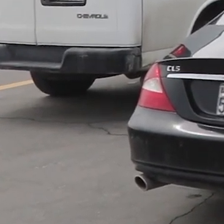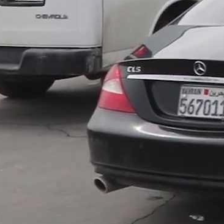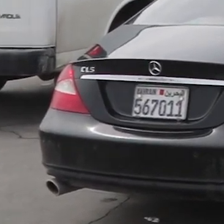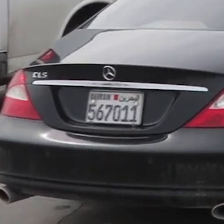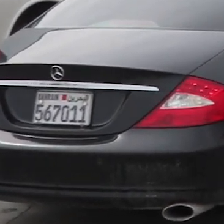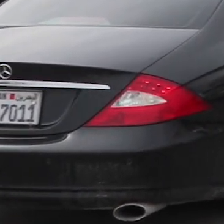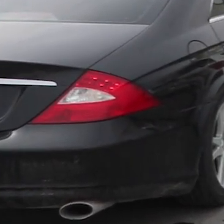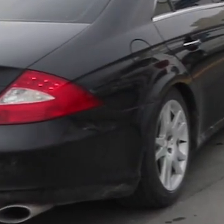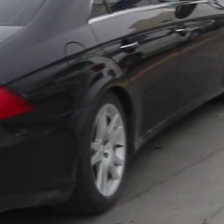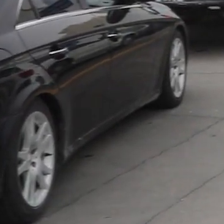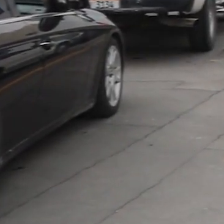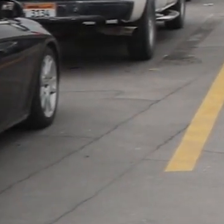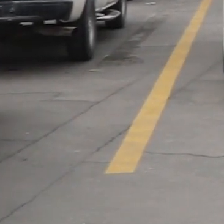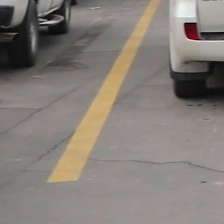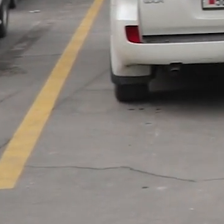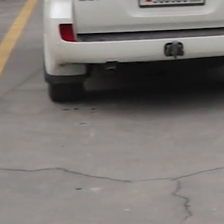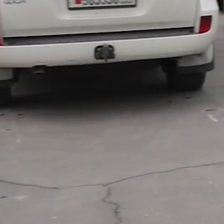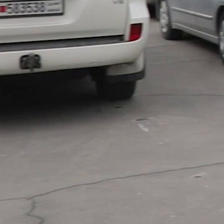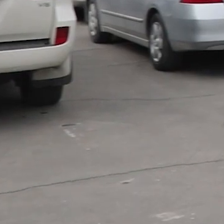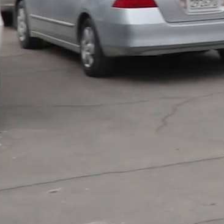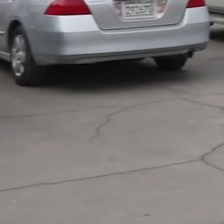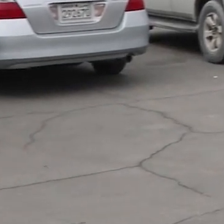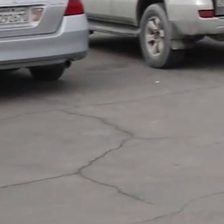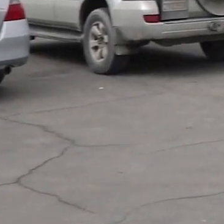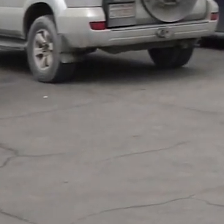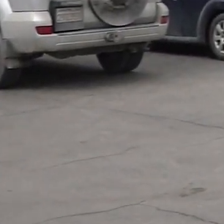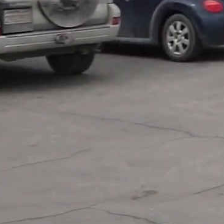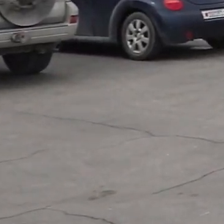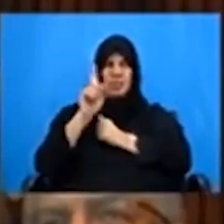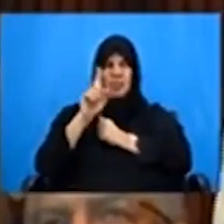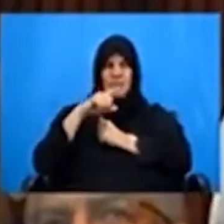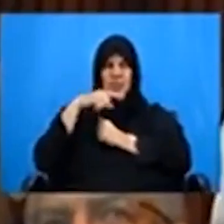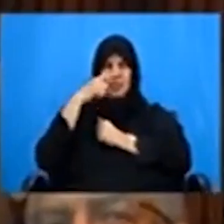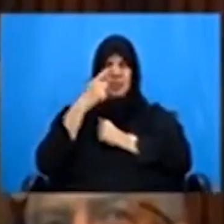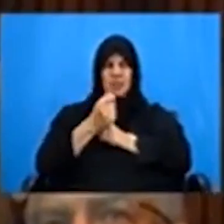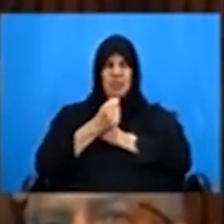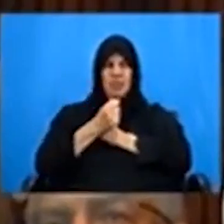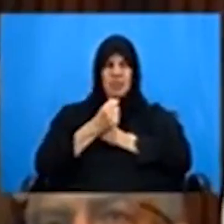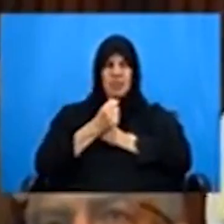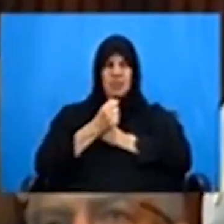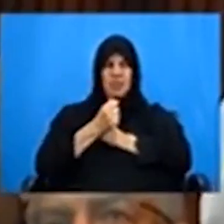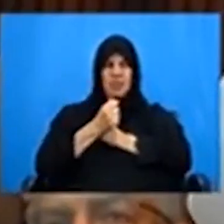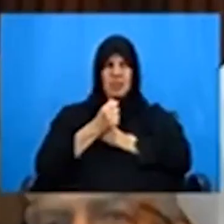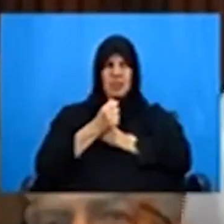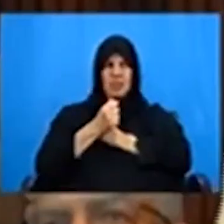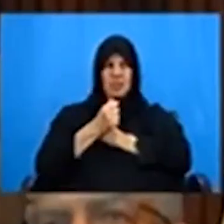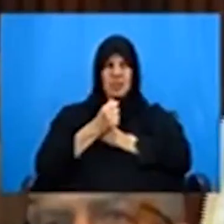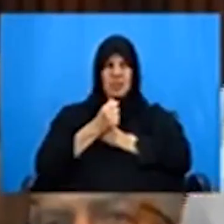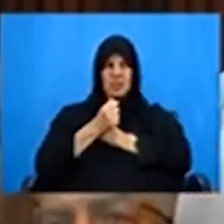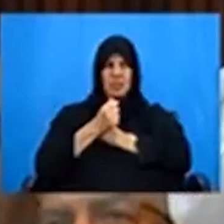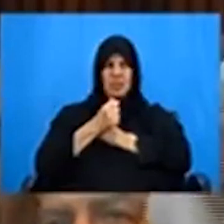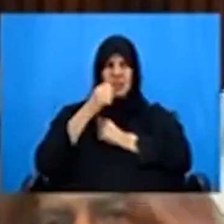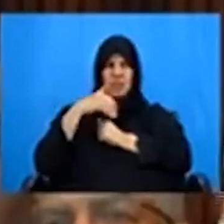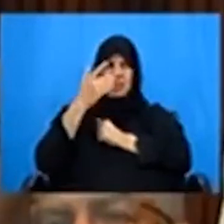جديدة. احنا نتكلم عن الجديد. ما يصير السيارة تطلع من